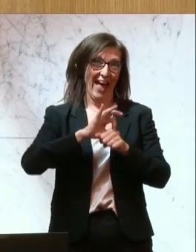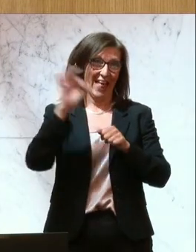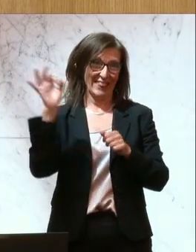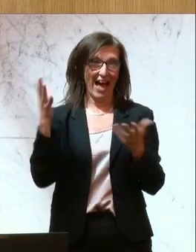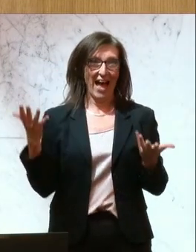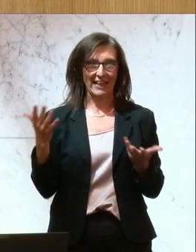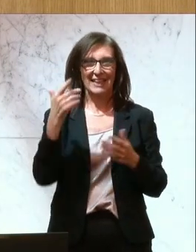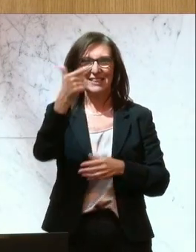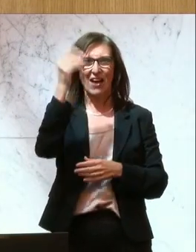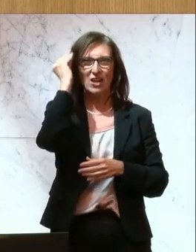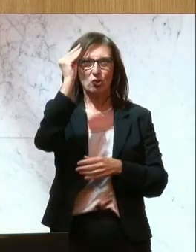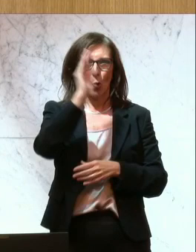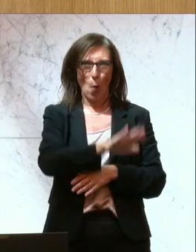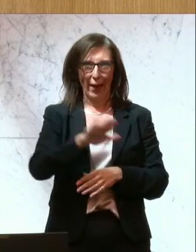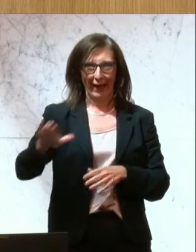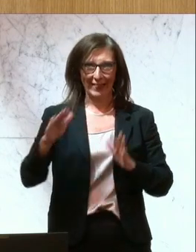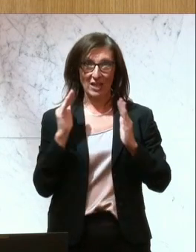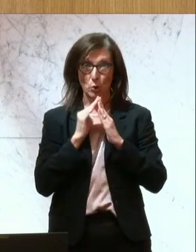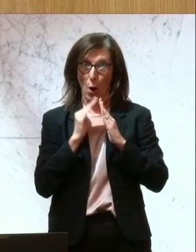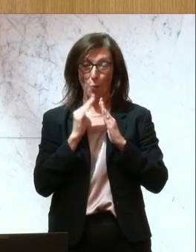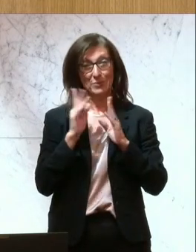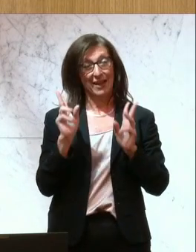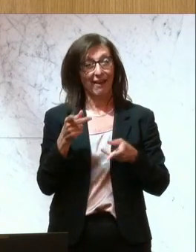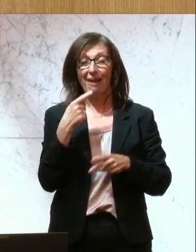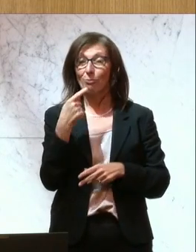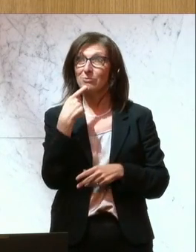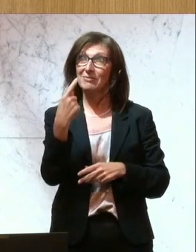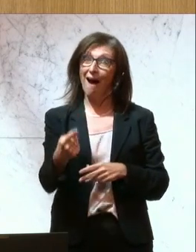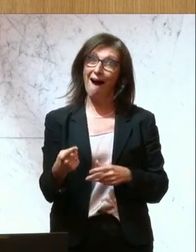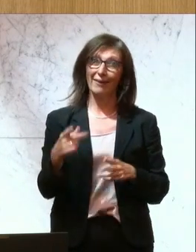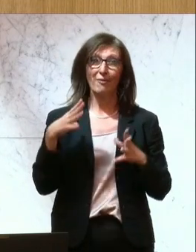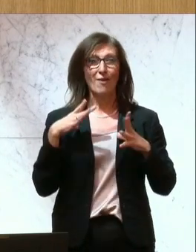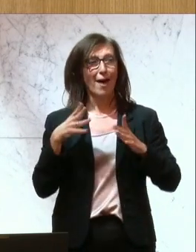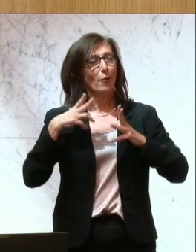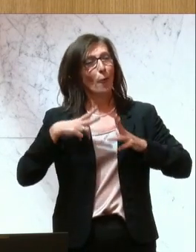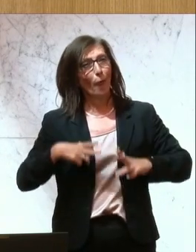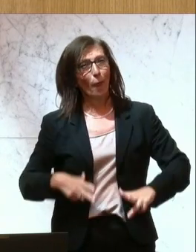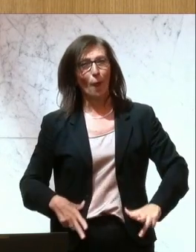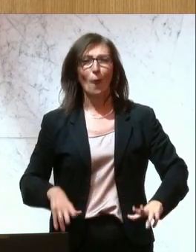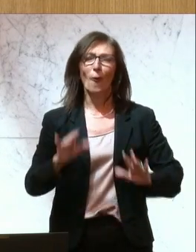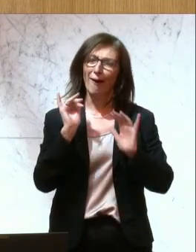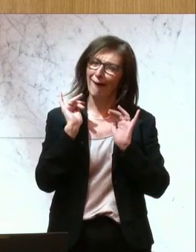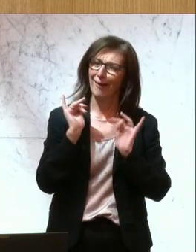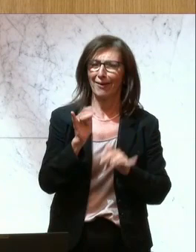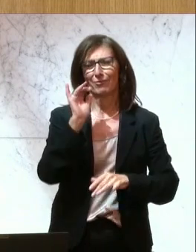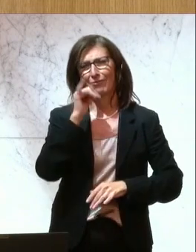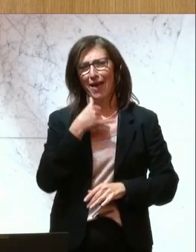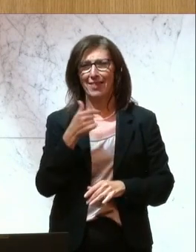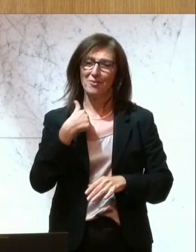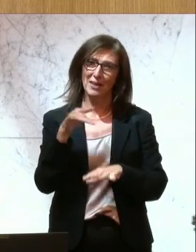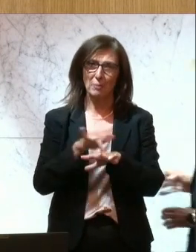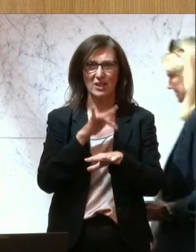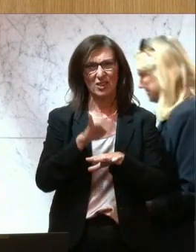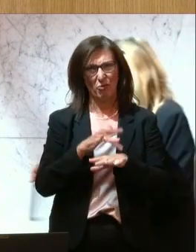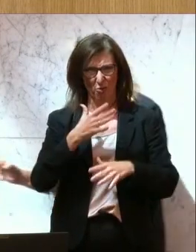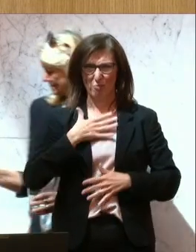zwei Schulkinder jetzt zu Hause gehabt. Ich kann Ihnen sagen, die Ruhe in den Ferien ist wohl verdient und ich habe auch das Gefühl, die wollen jetzt